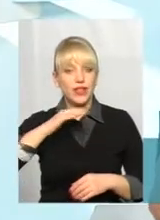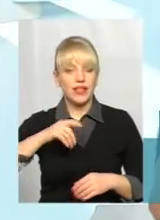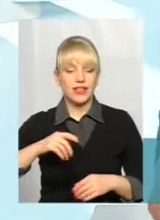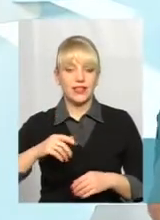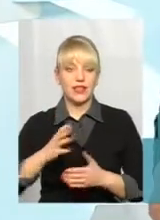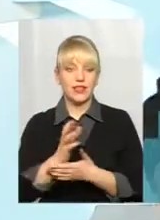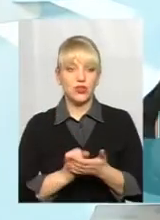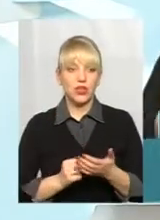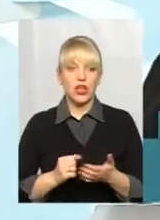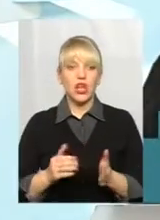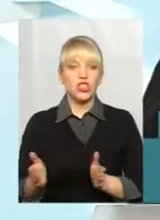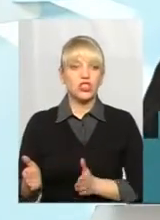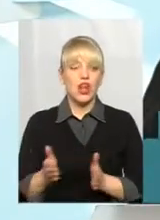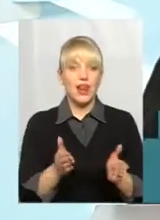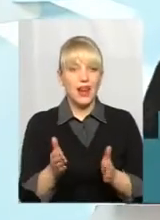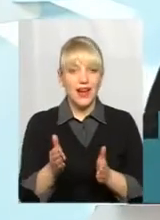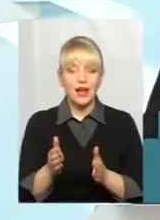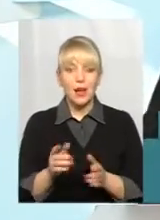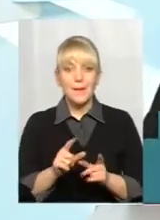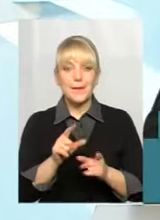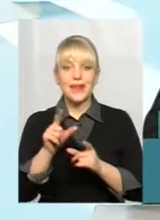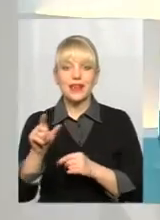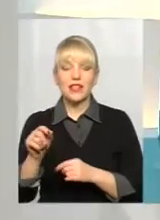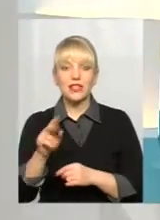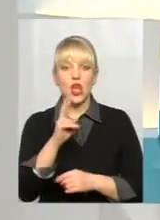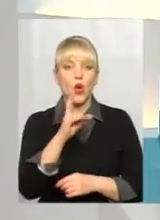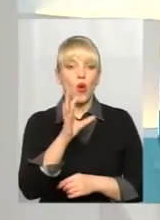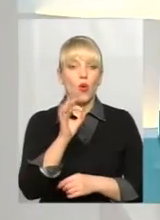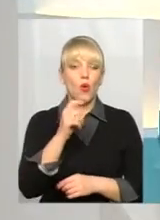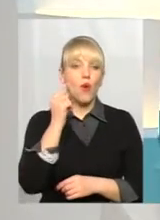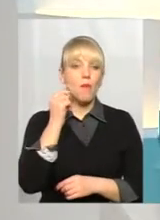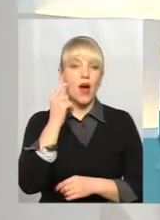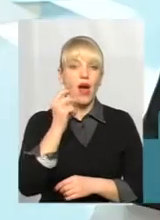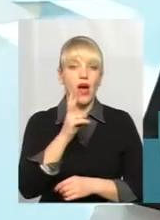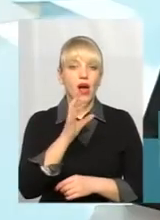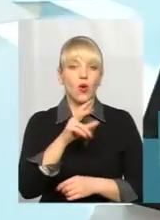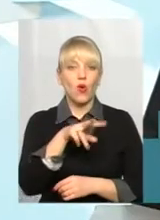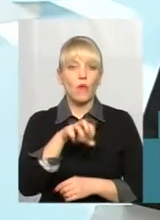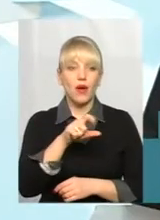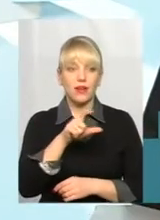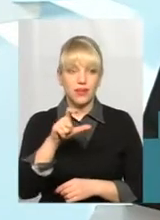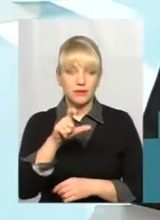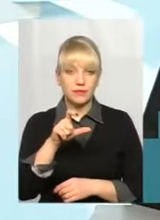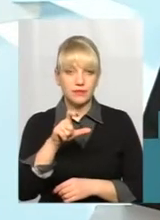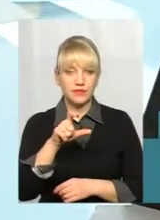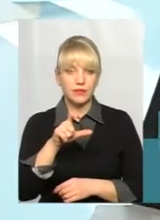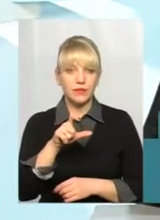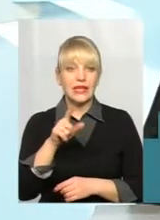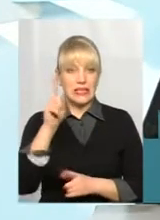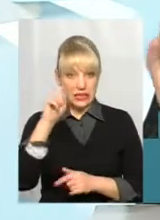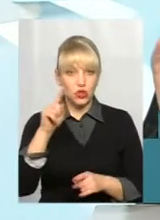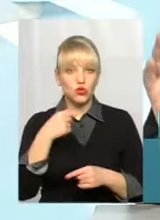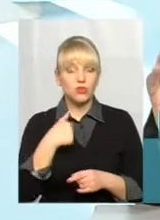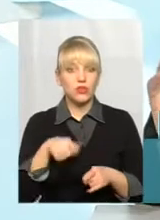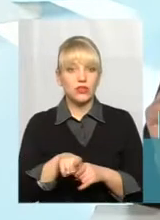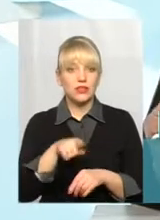комах. Комах. Знаєте, що я за комахи сказав? Десь в нульових роках, я